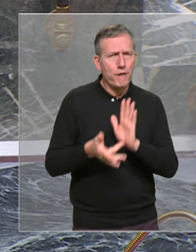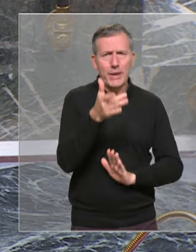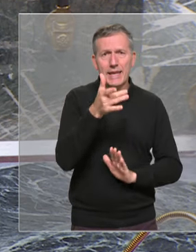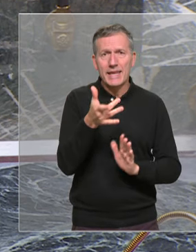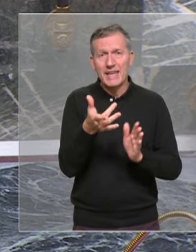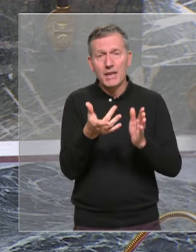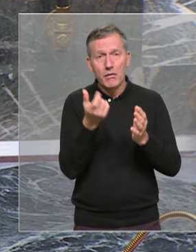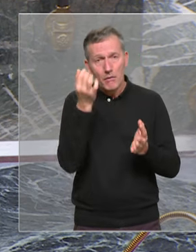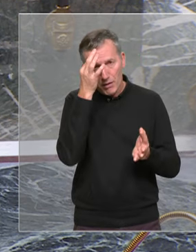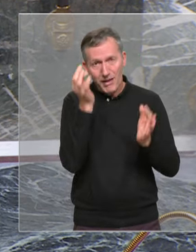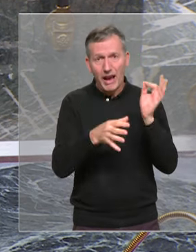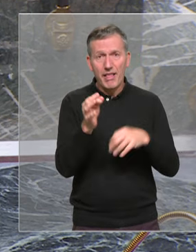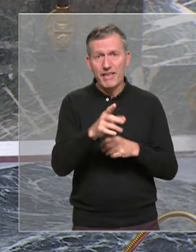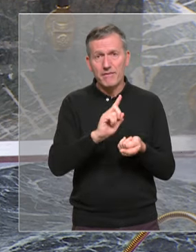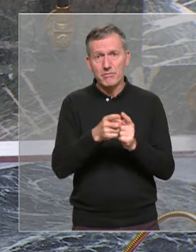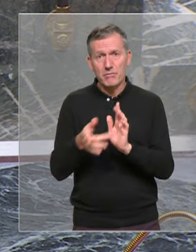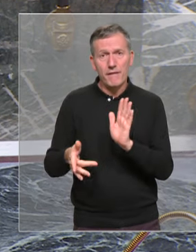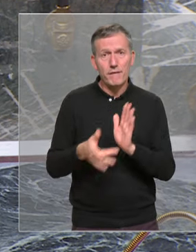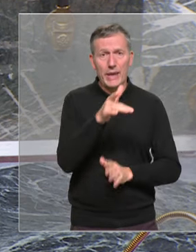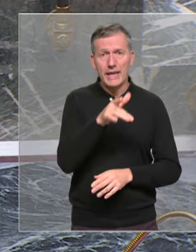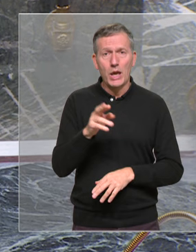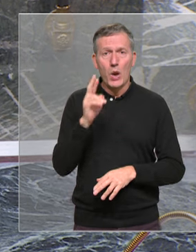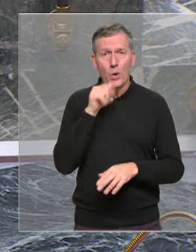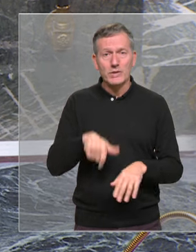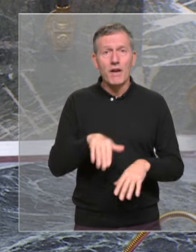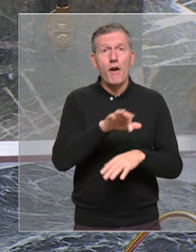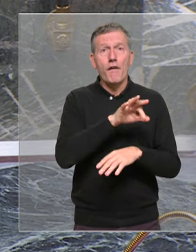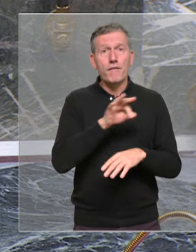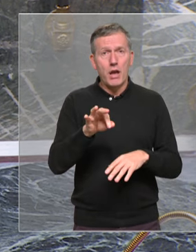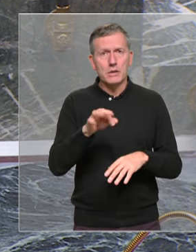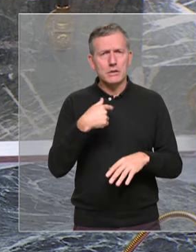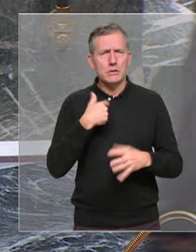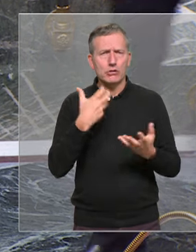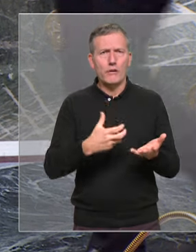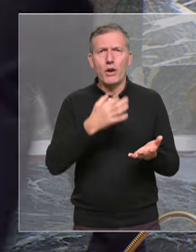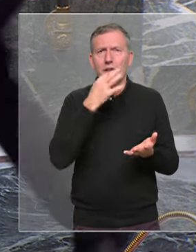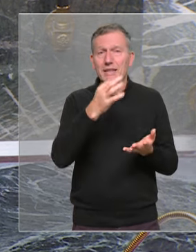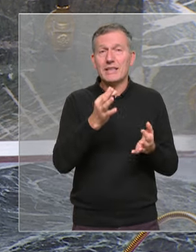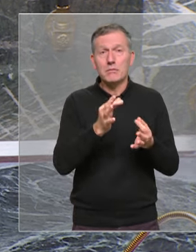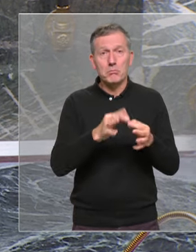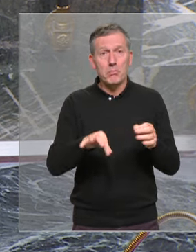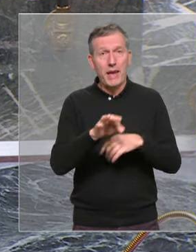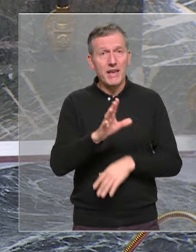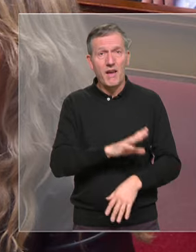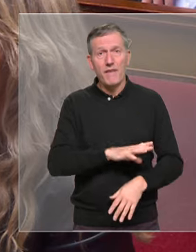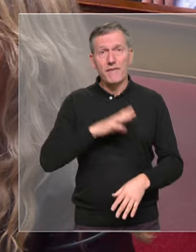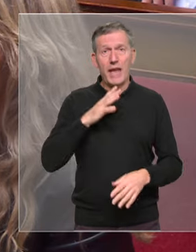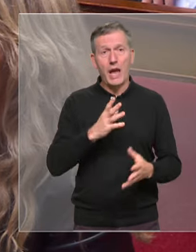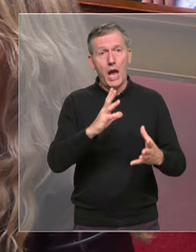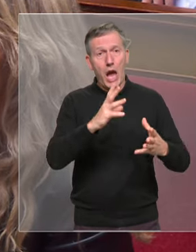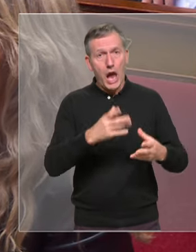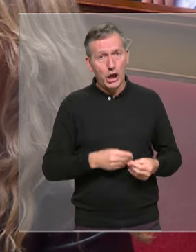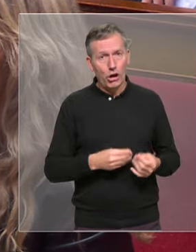créatifs qui demeuraient encore en Russie. La France, je voulais souligner, qui est fière de les accueillir sur